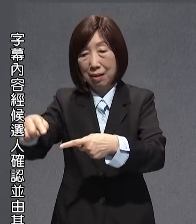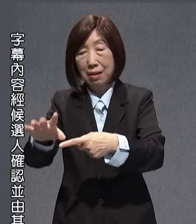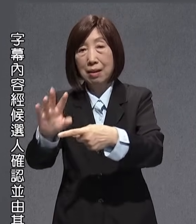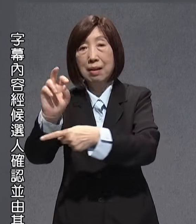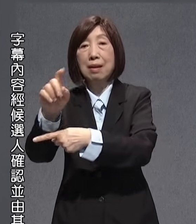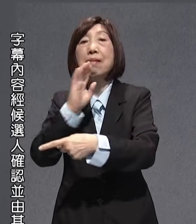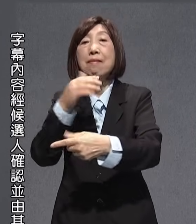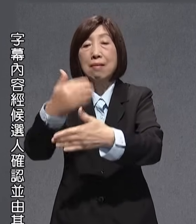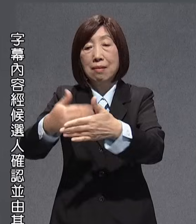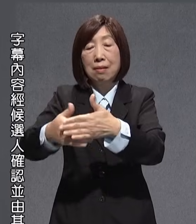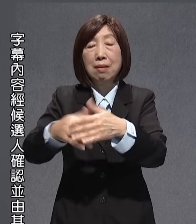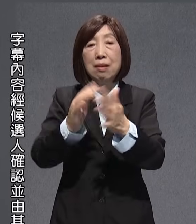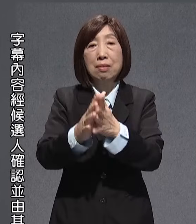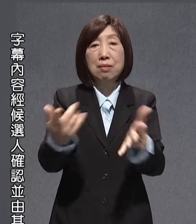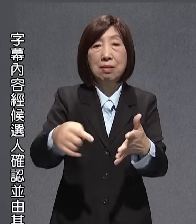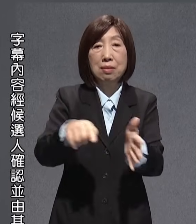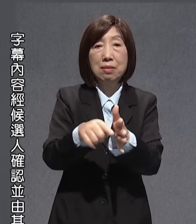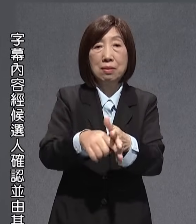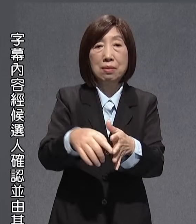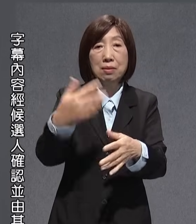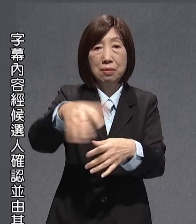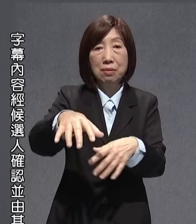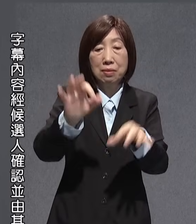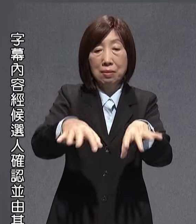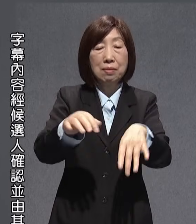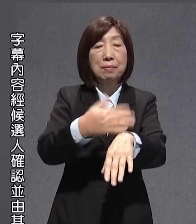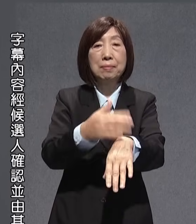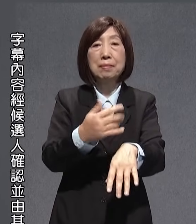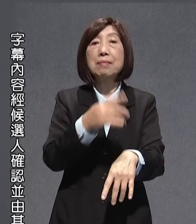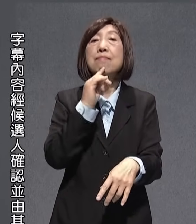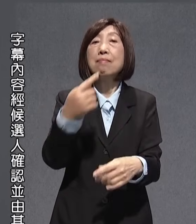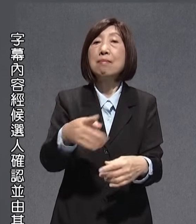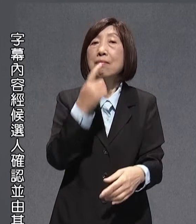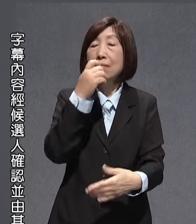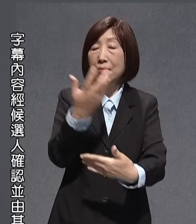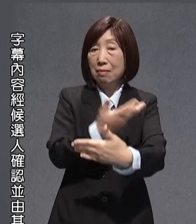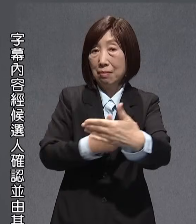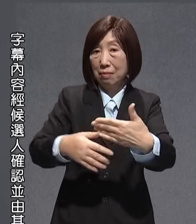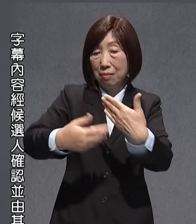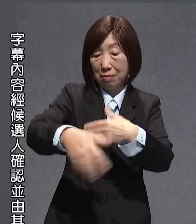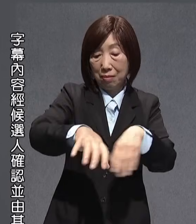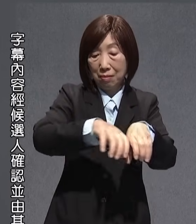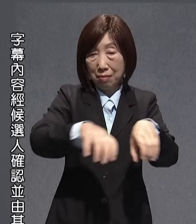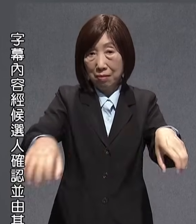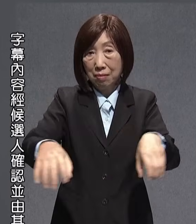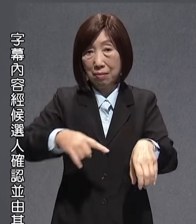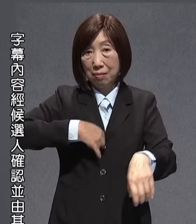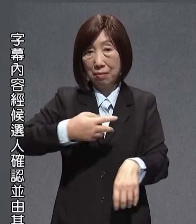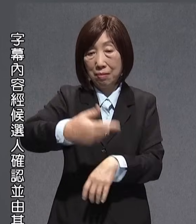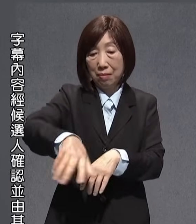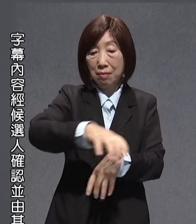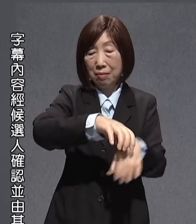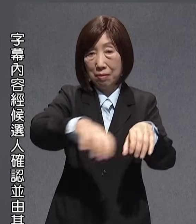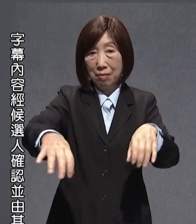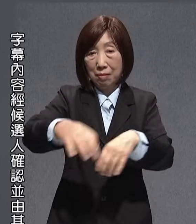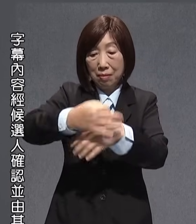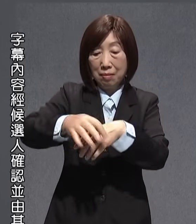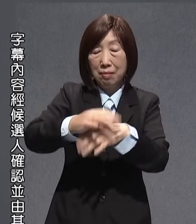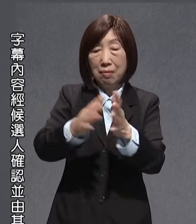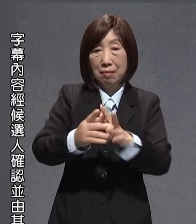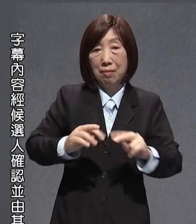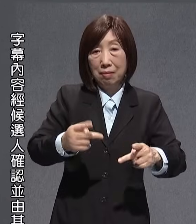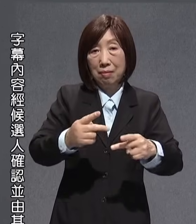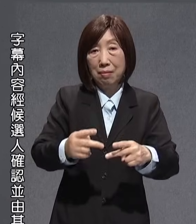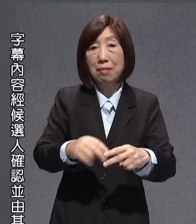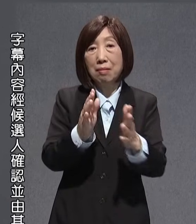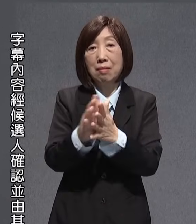水的浪费，这也是需要长期执行的。不管是翡翠专管的建立，还是自来水管漏水率的下降，这些